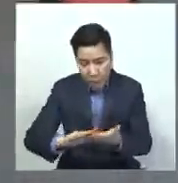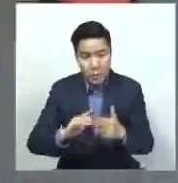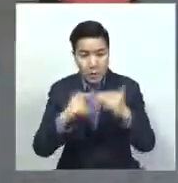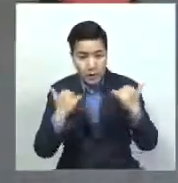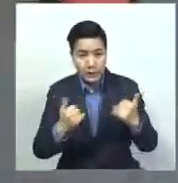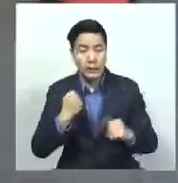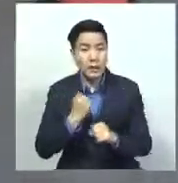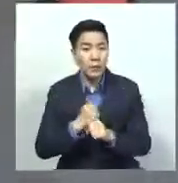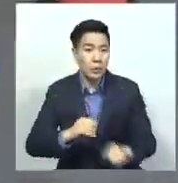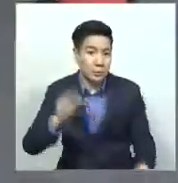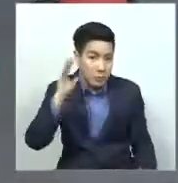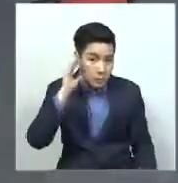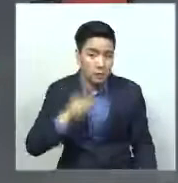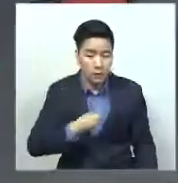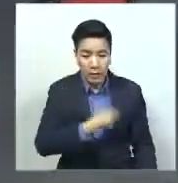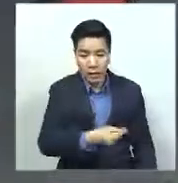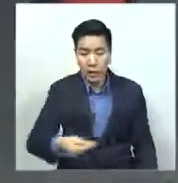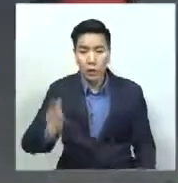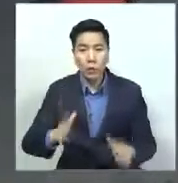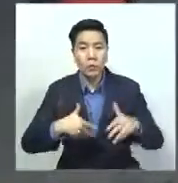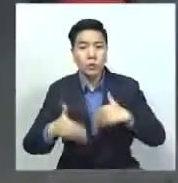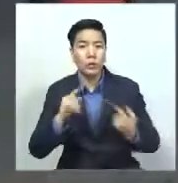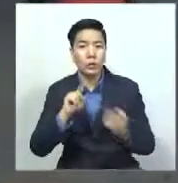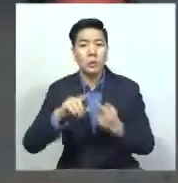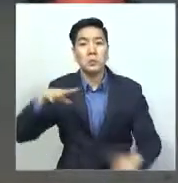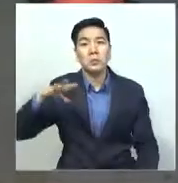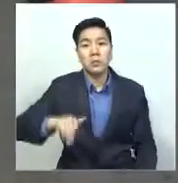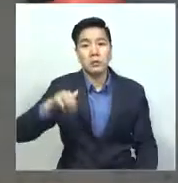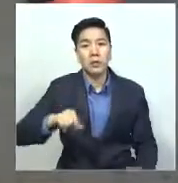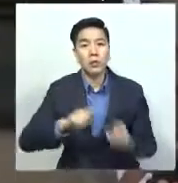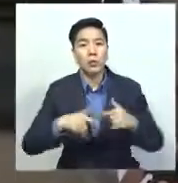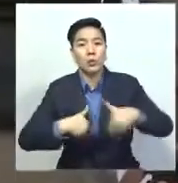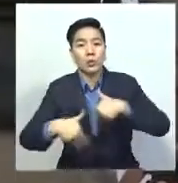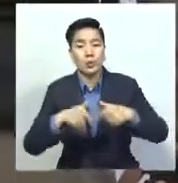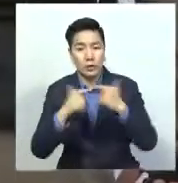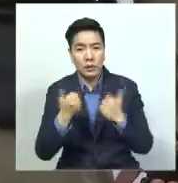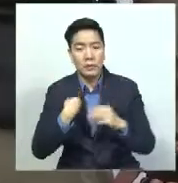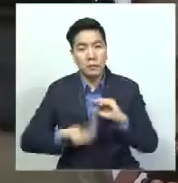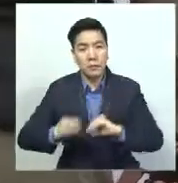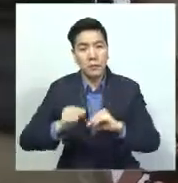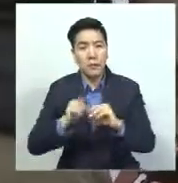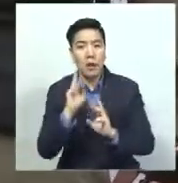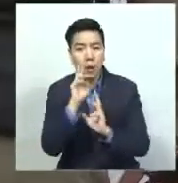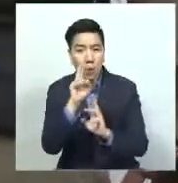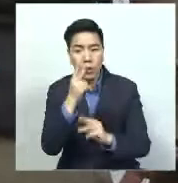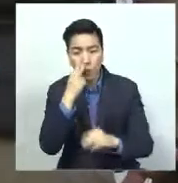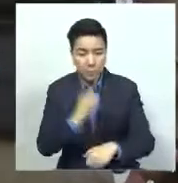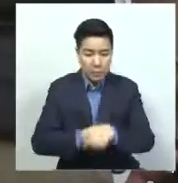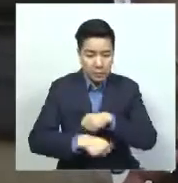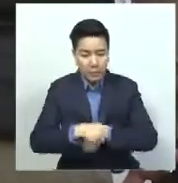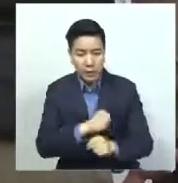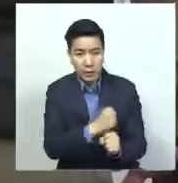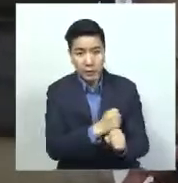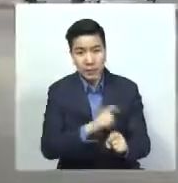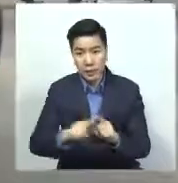ภัยสร้างความเชื่อมั่นให้กับประชาชนเน้นหนักเลยไปที่ตัวเมืองย่านชุมชนรวมถึงเพิ่มความระมัดระวังในการปฏิบัติห